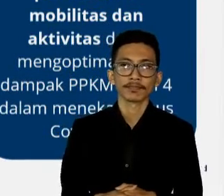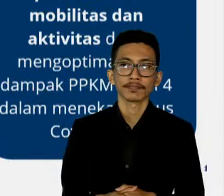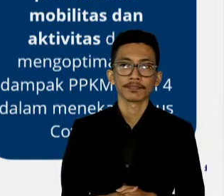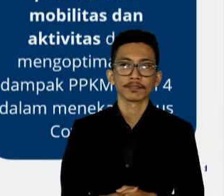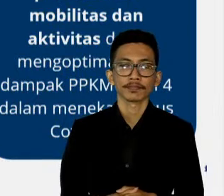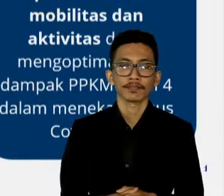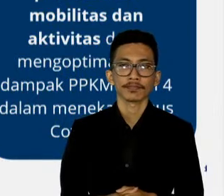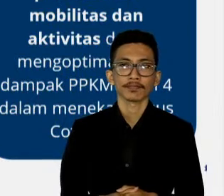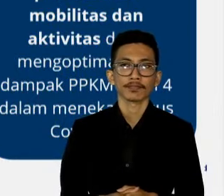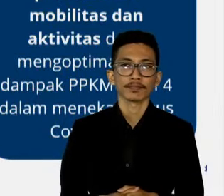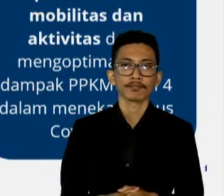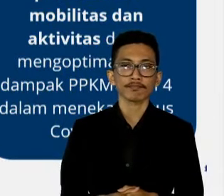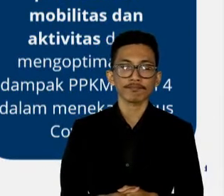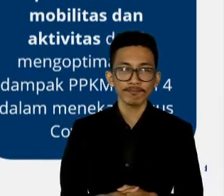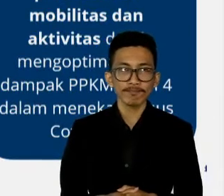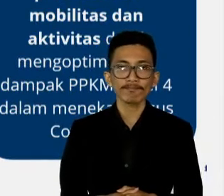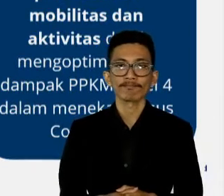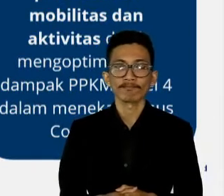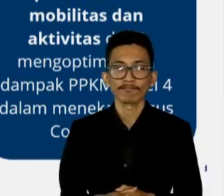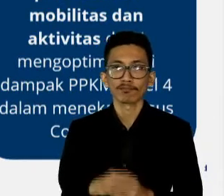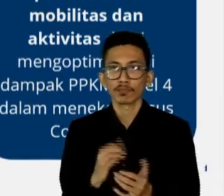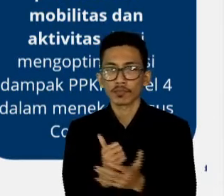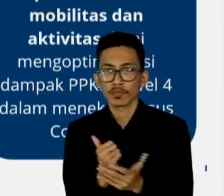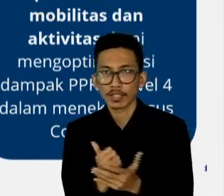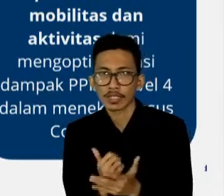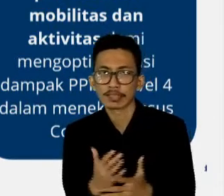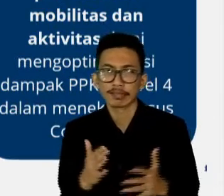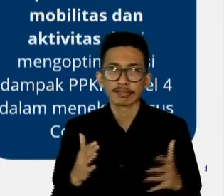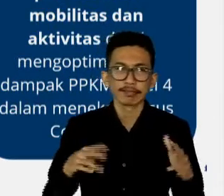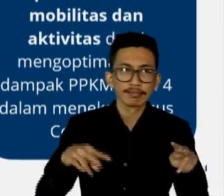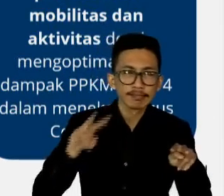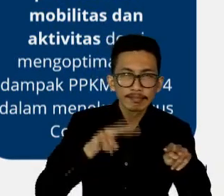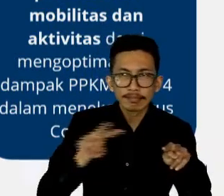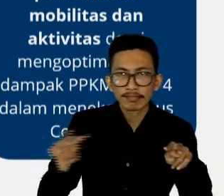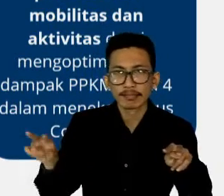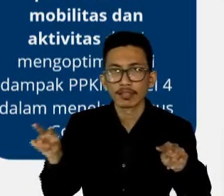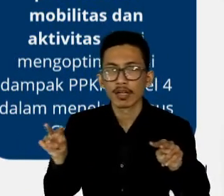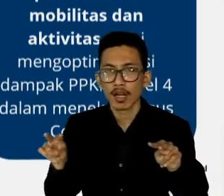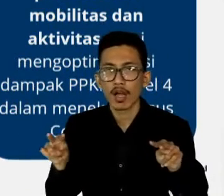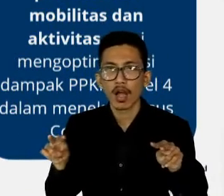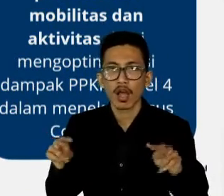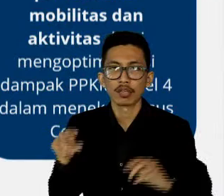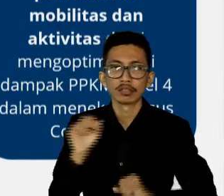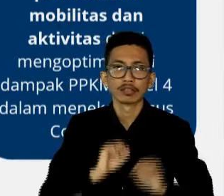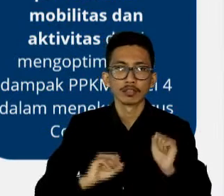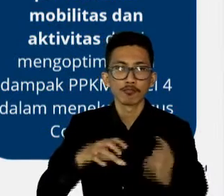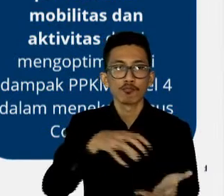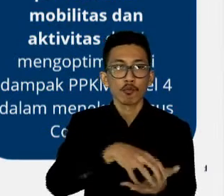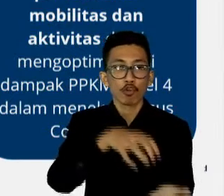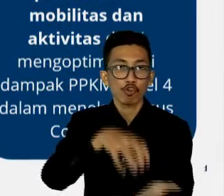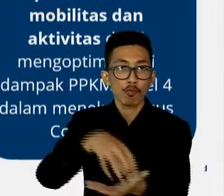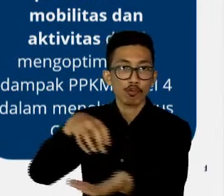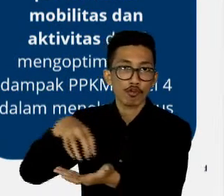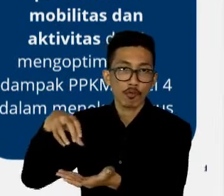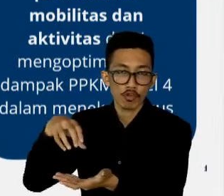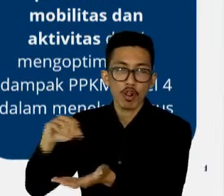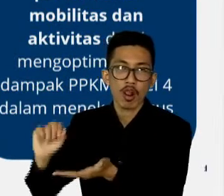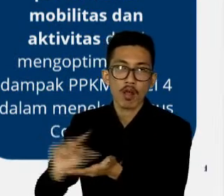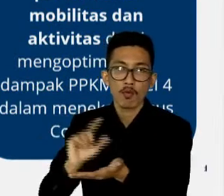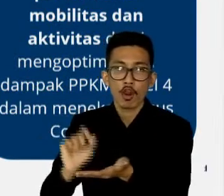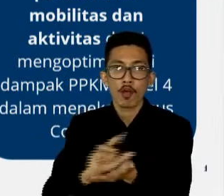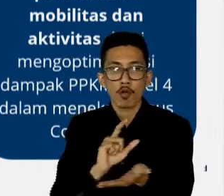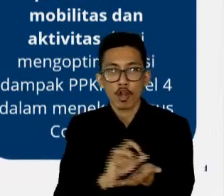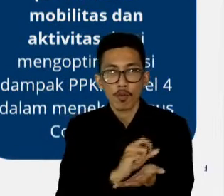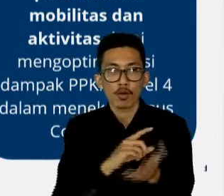ternyata gabungan dari strategi dan intervensi yang dilakukan di level terkecil, ada kinerja posko yang tadi sudah kita sampaikan,